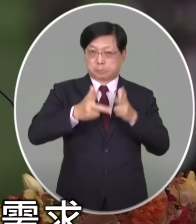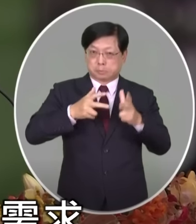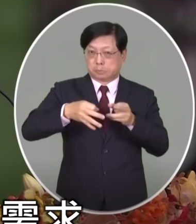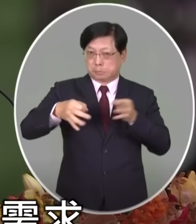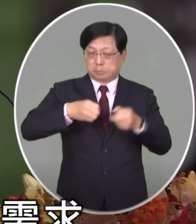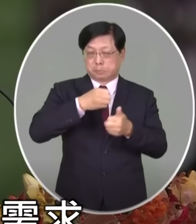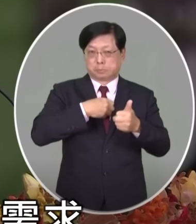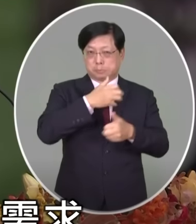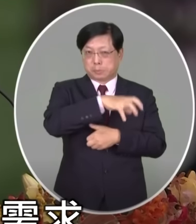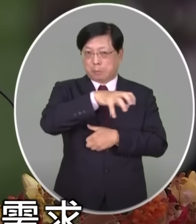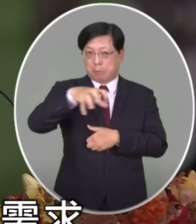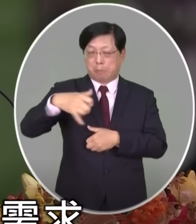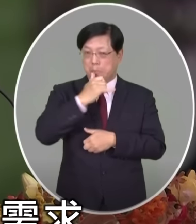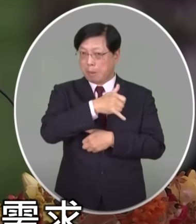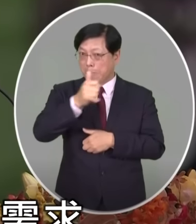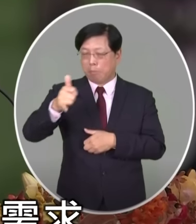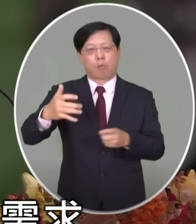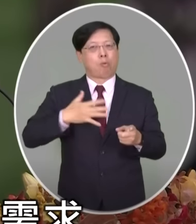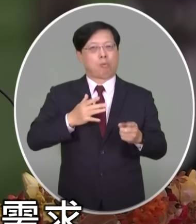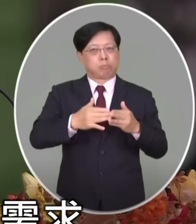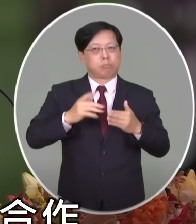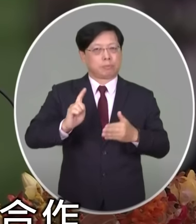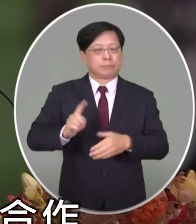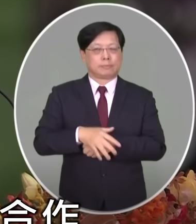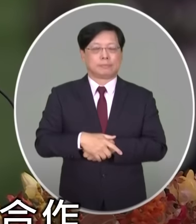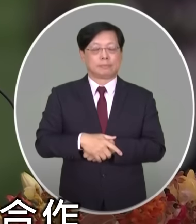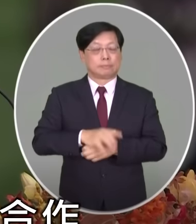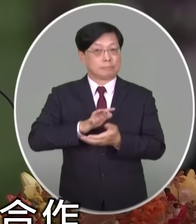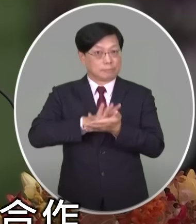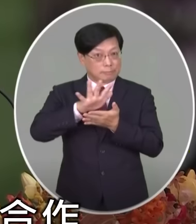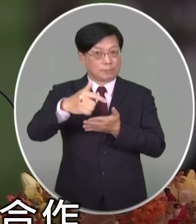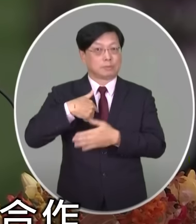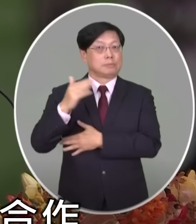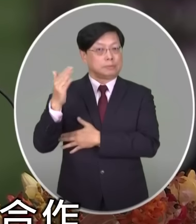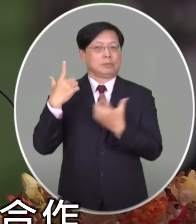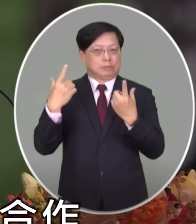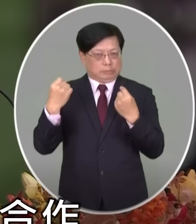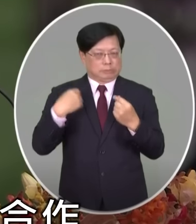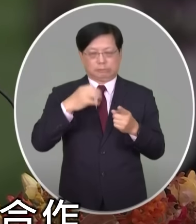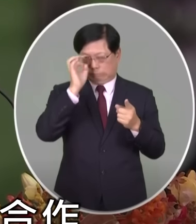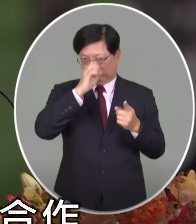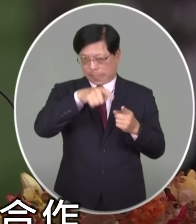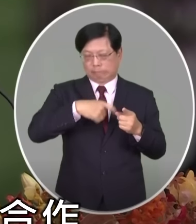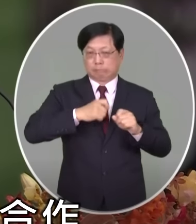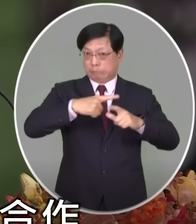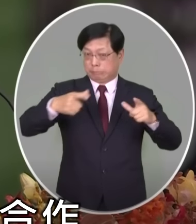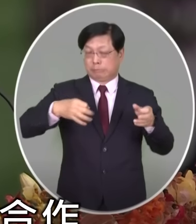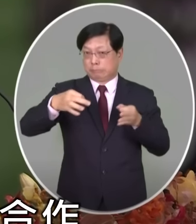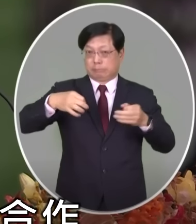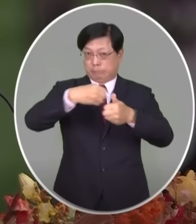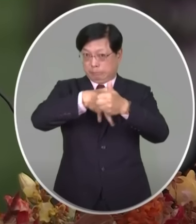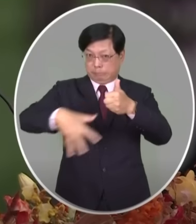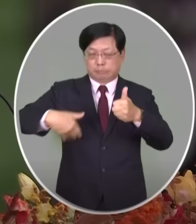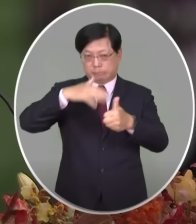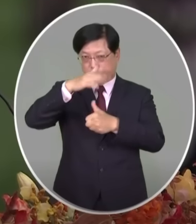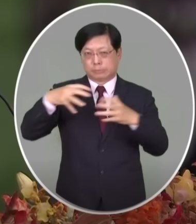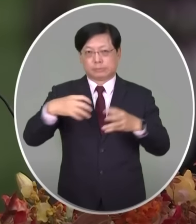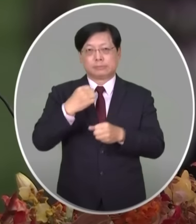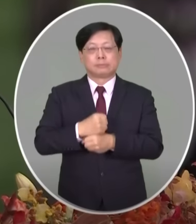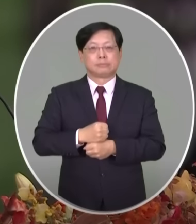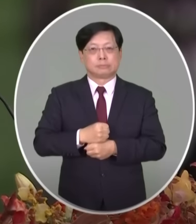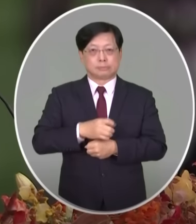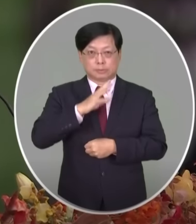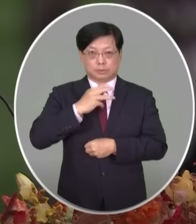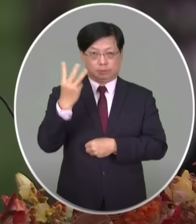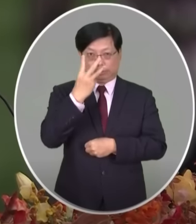解产业的潜力和需求。未来政府会跟产业界密切合作，把握三